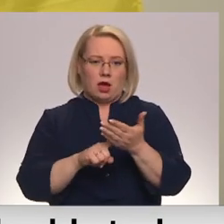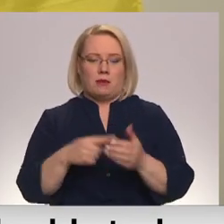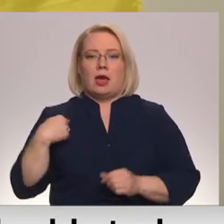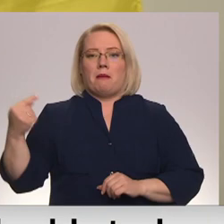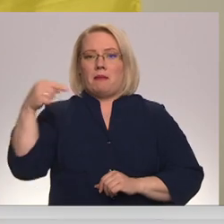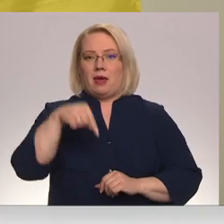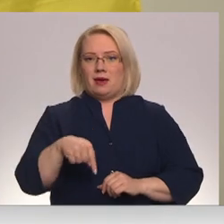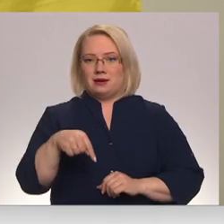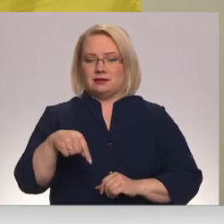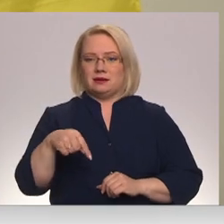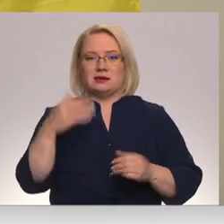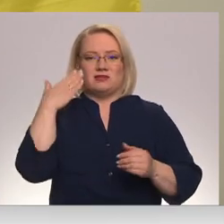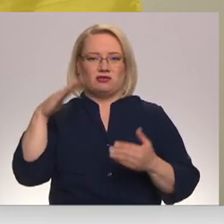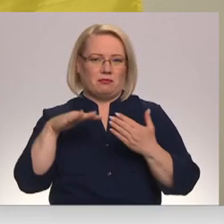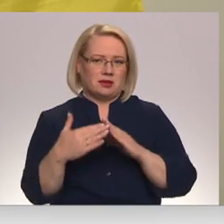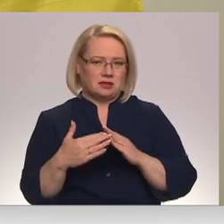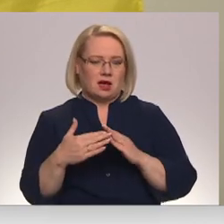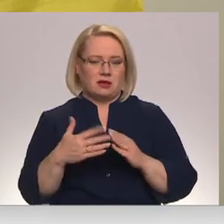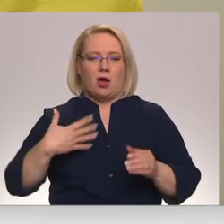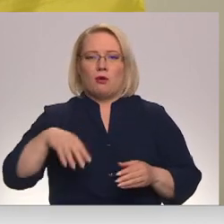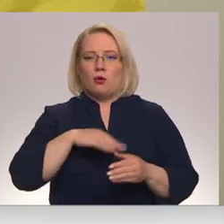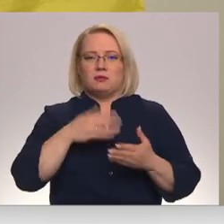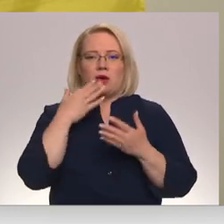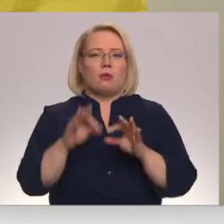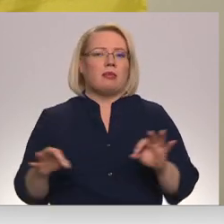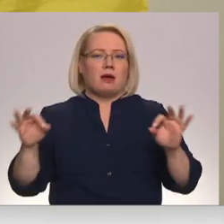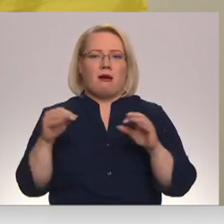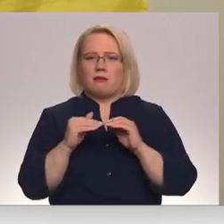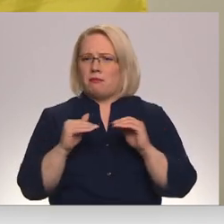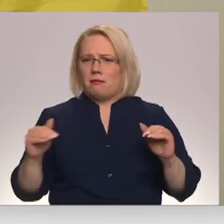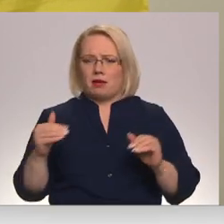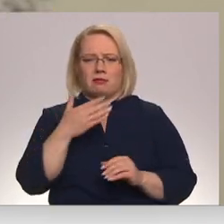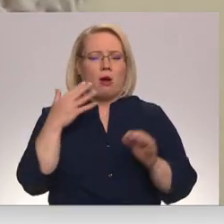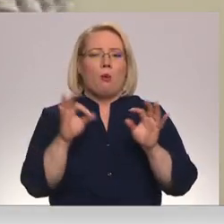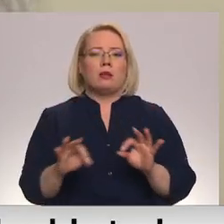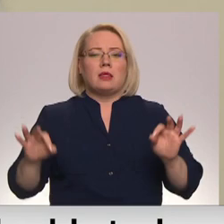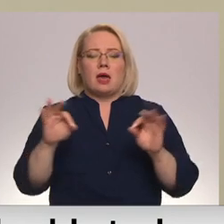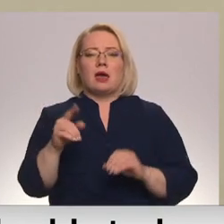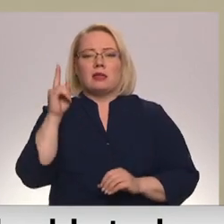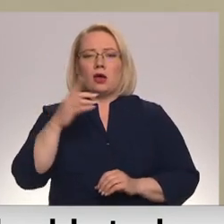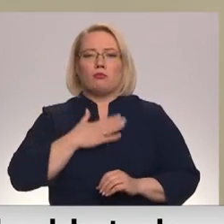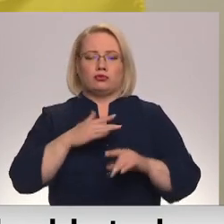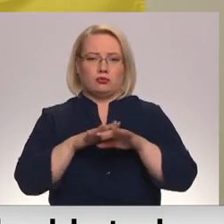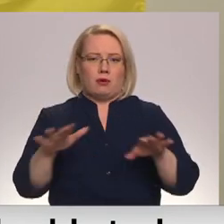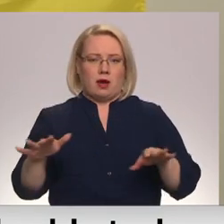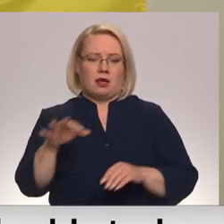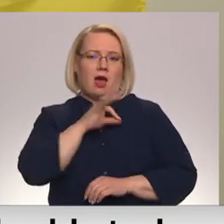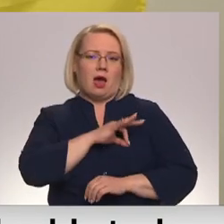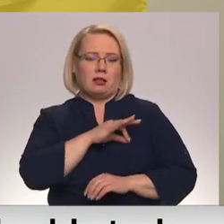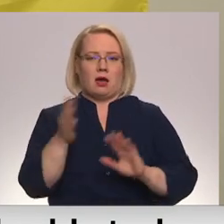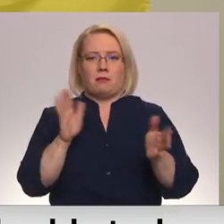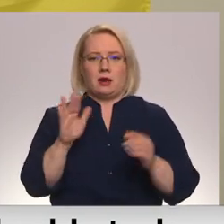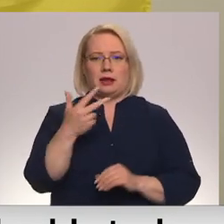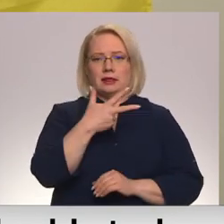esam atbraukuši uz svešu pilsētu. Mums nav nekādas bāzes, mums nav nekā, tikai mūsu bērni. Alga mums ir apmēram